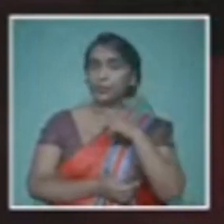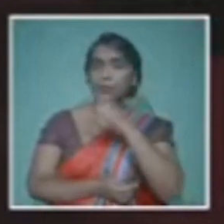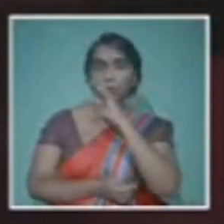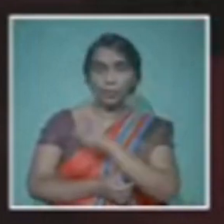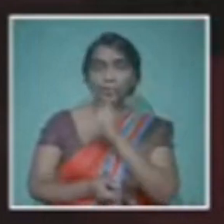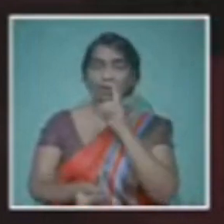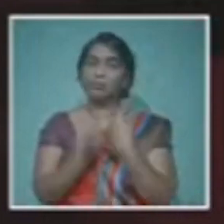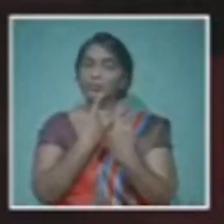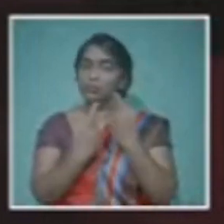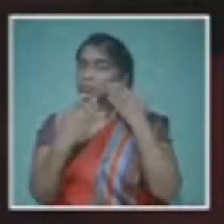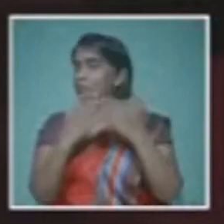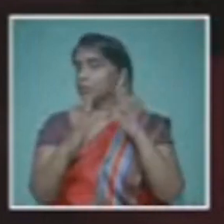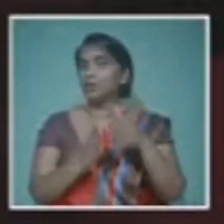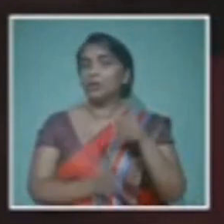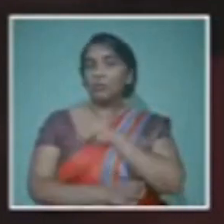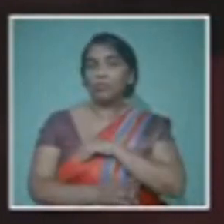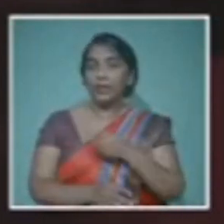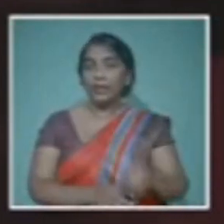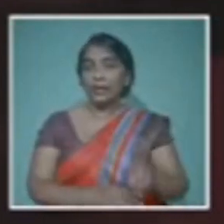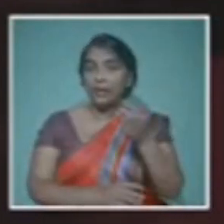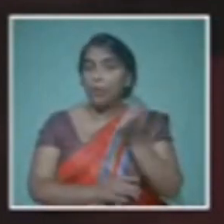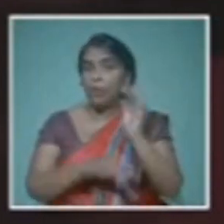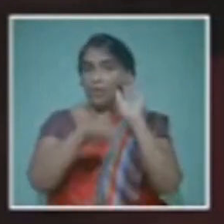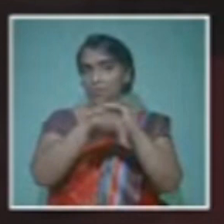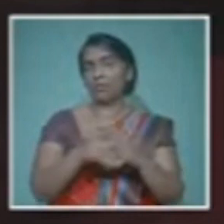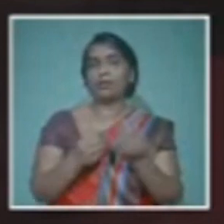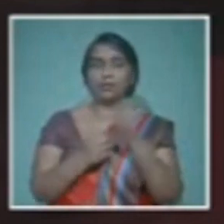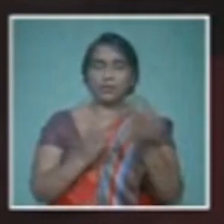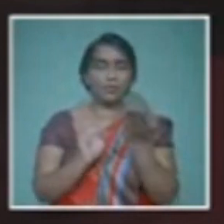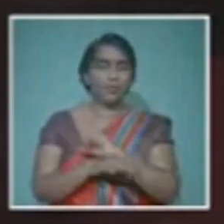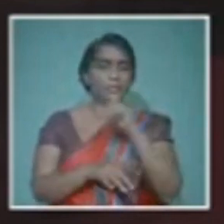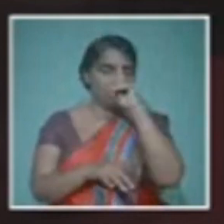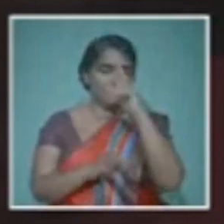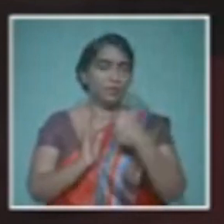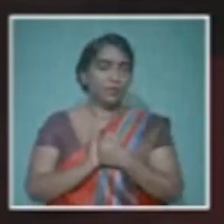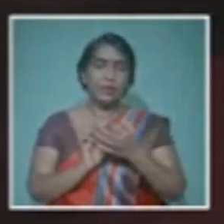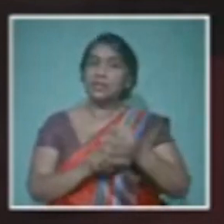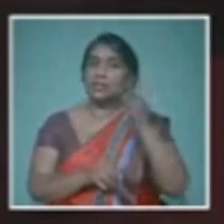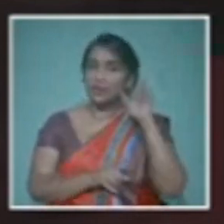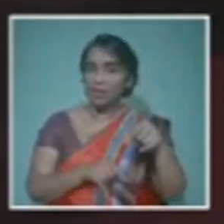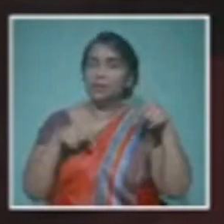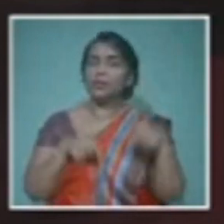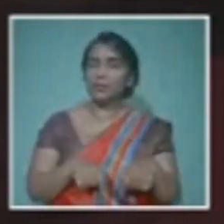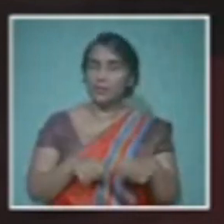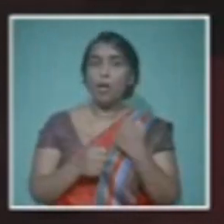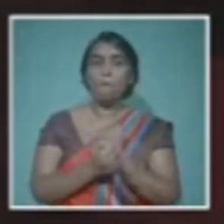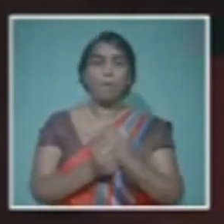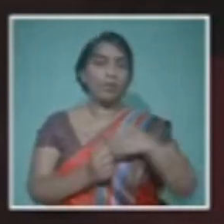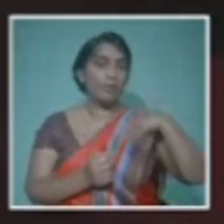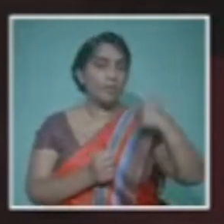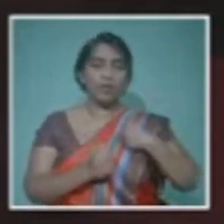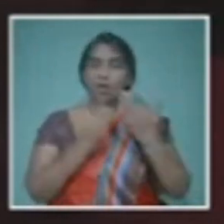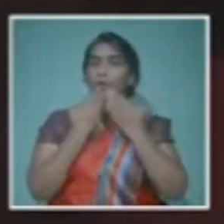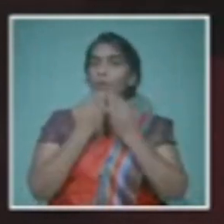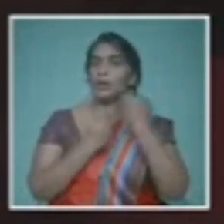තියෙන නියාමන යටතේ කුලී රථ හඳුනාගෙන දෙන්න කියලා. ඊට අමතරව පසුගිය සතියේ අධිකාර ජනාධිපතිතුමා දැනටමත් පොලිස් ප්‍රතිවරයාට උපදෙස් ලබා